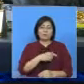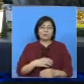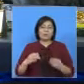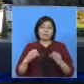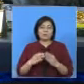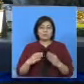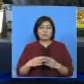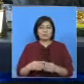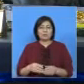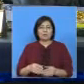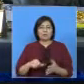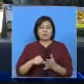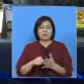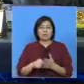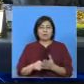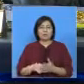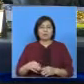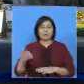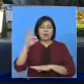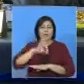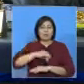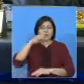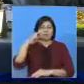ететін Ақтөбенің батыс